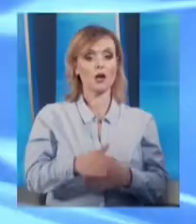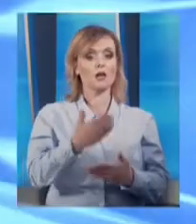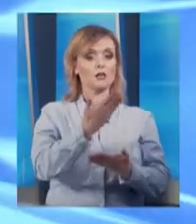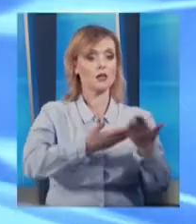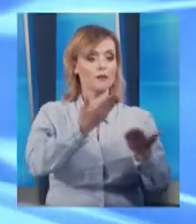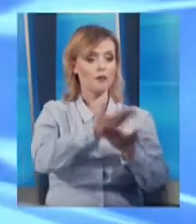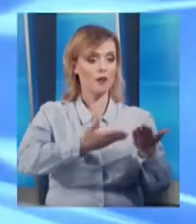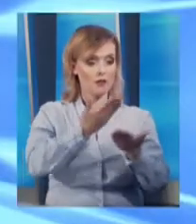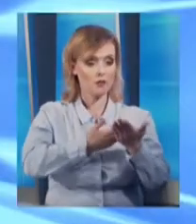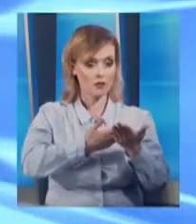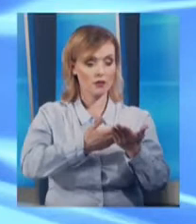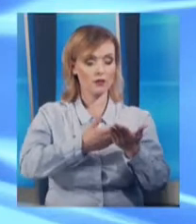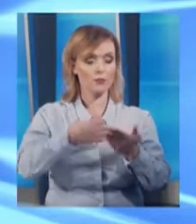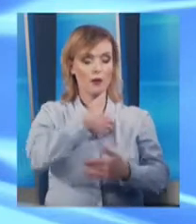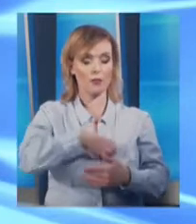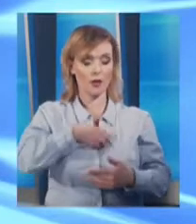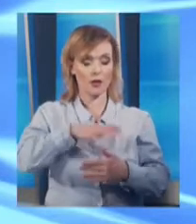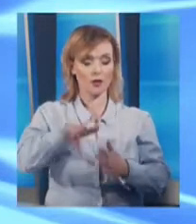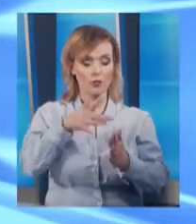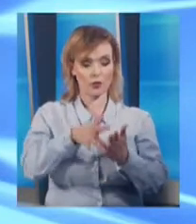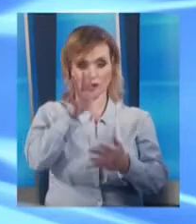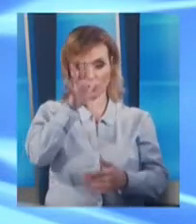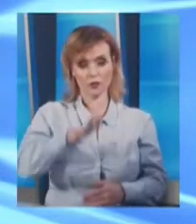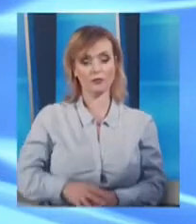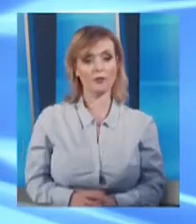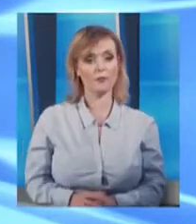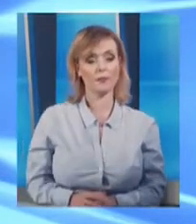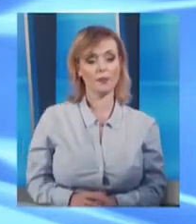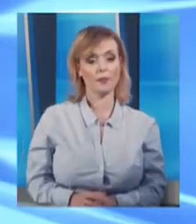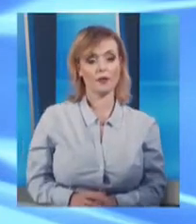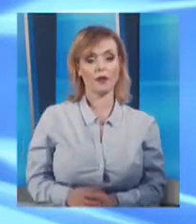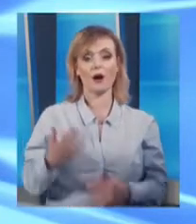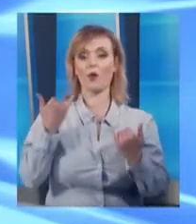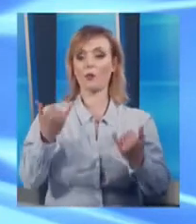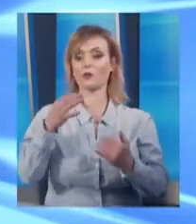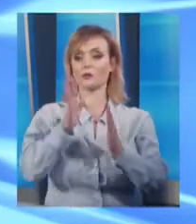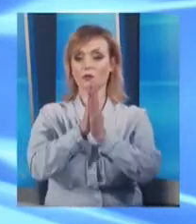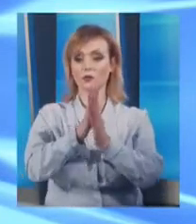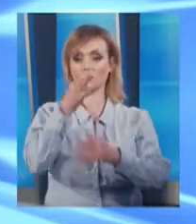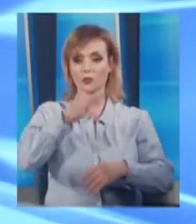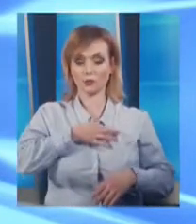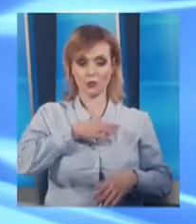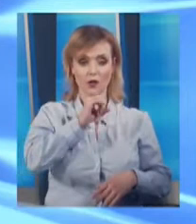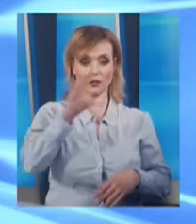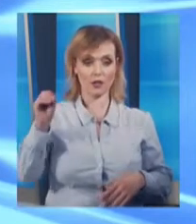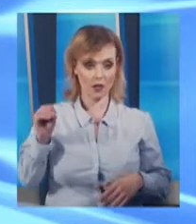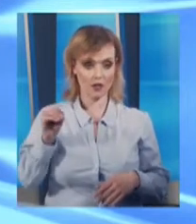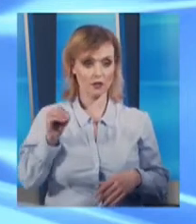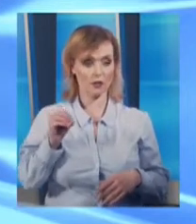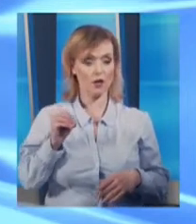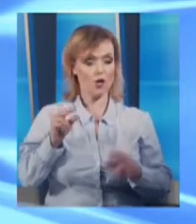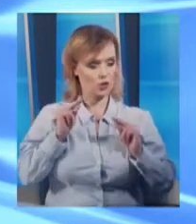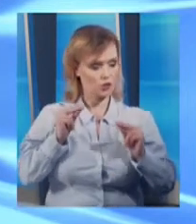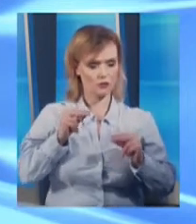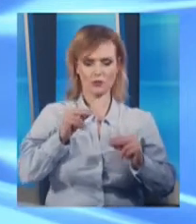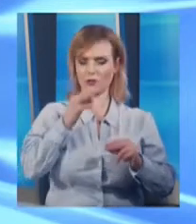Vreau să vă rog, domnule Năstase, să ne spuneți cu mâna pe inimă un lucru pe care l-ați făcut, cu